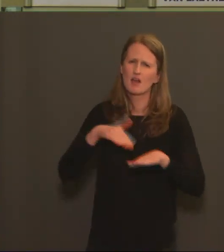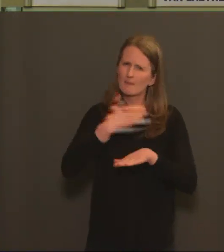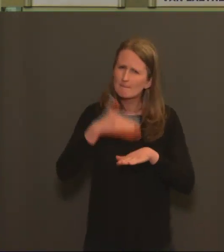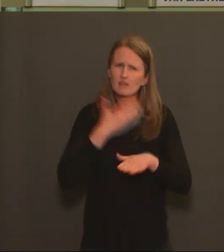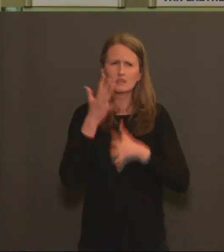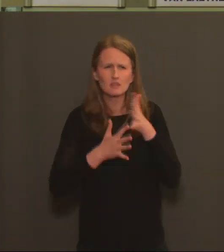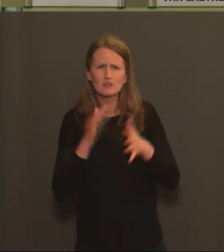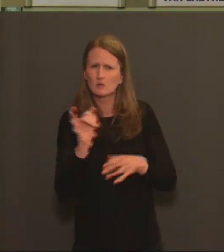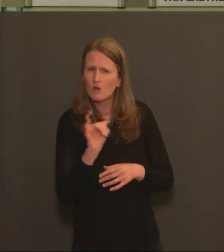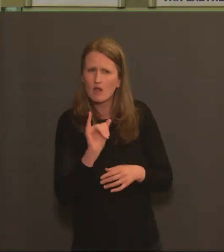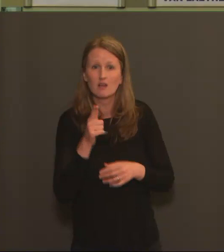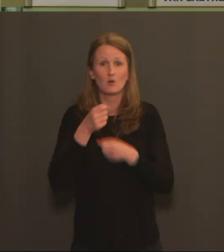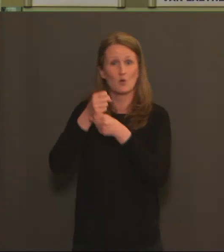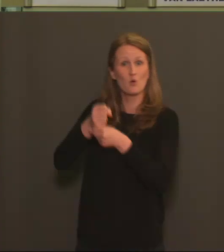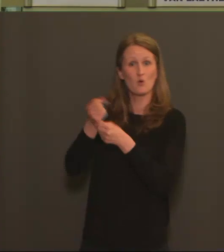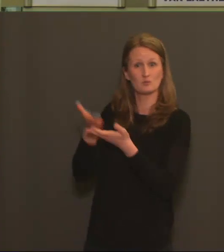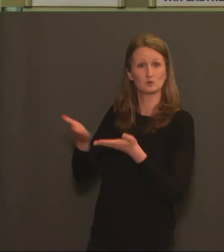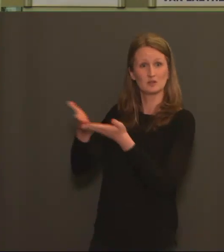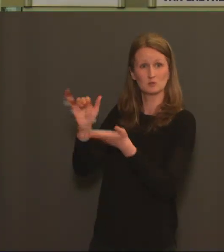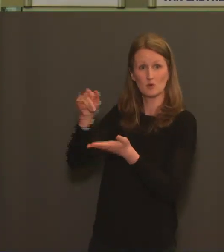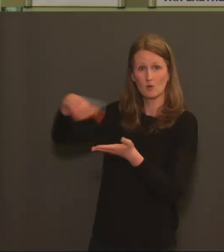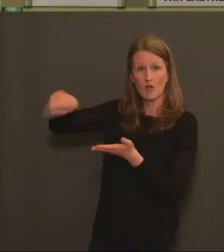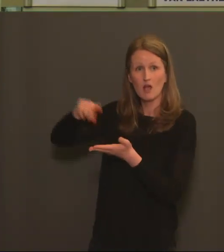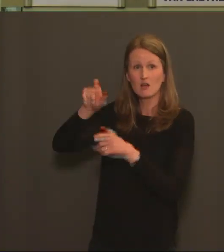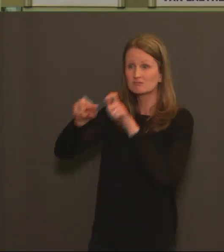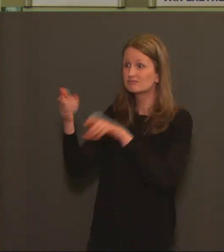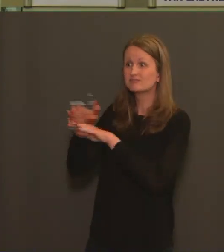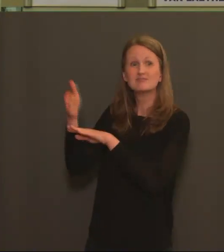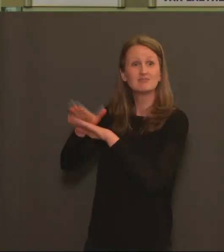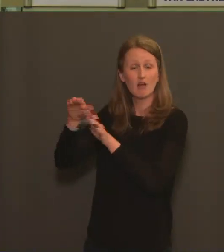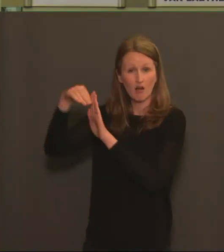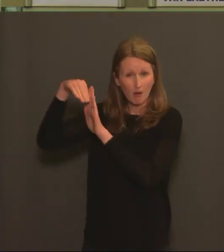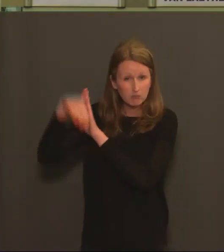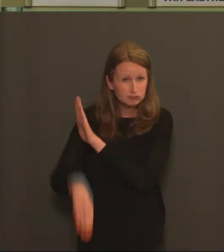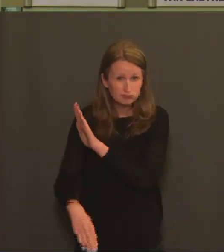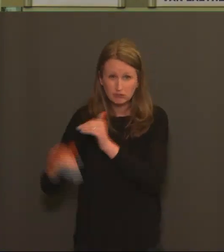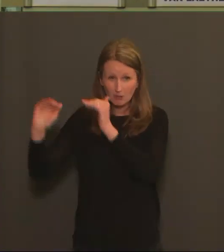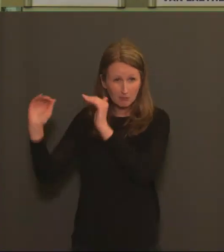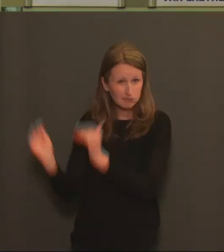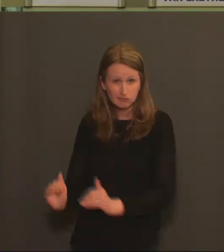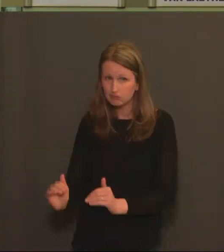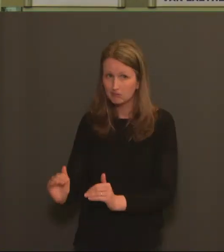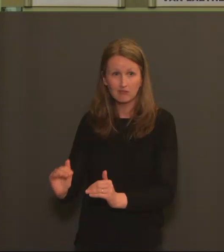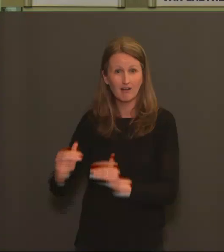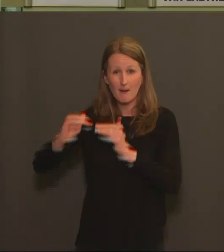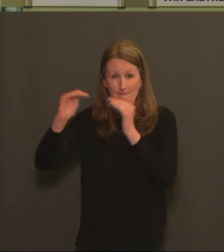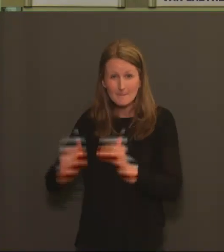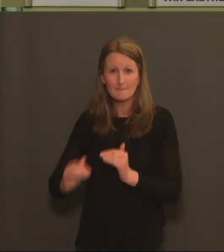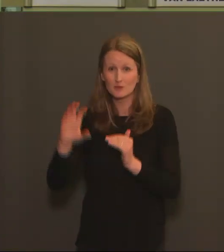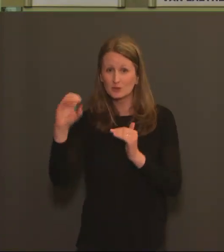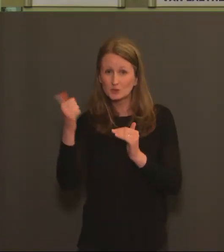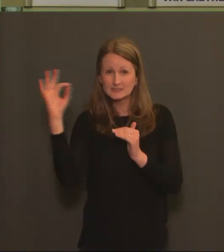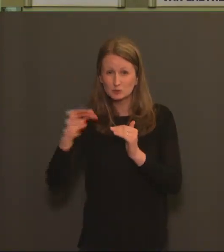de soins, le nombre de décès continue à diminuer. Il a encore diminué de 36%. Ceci veut dire,